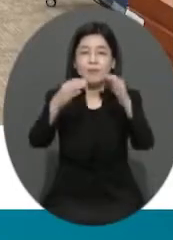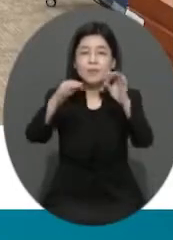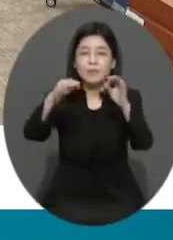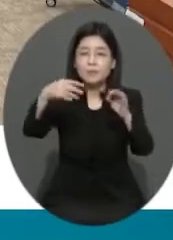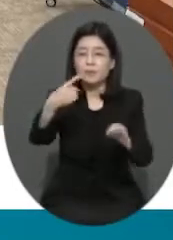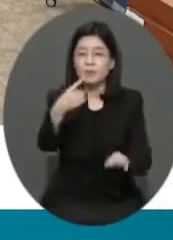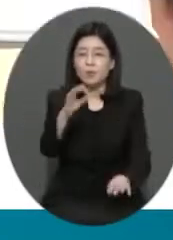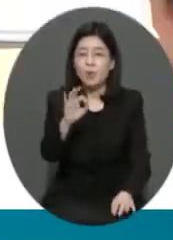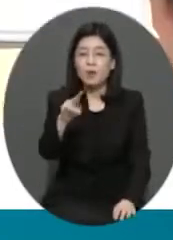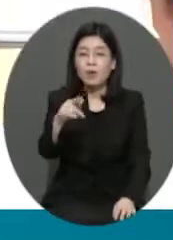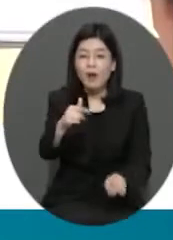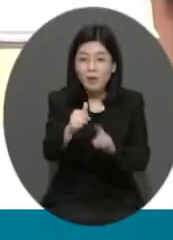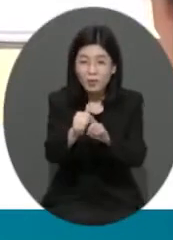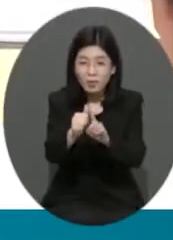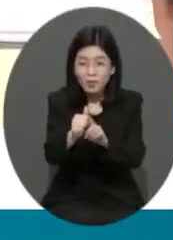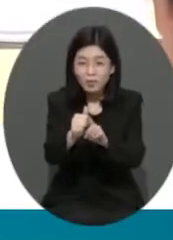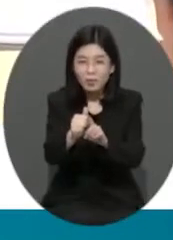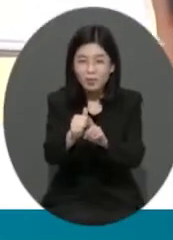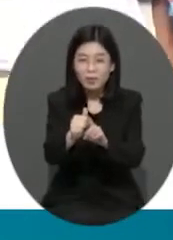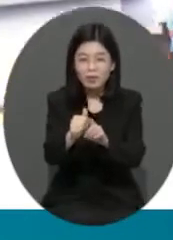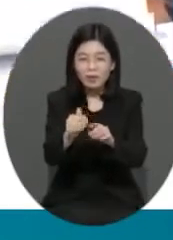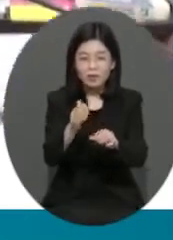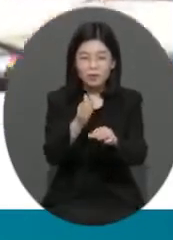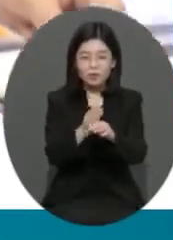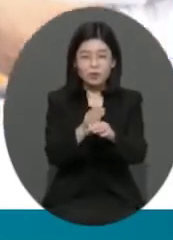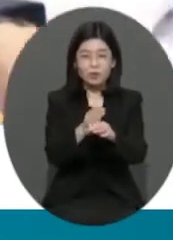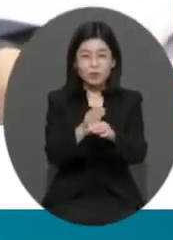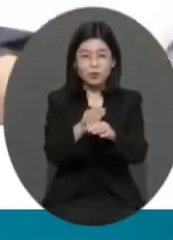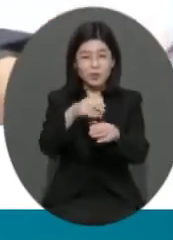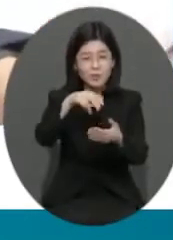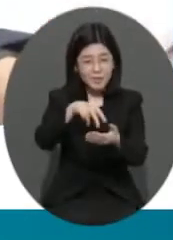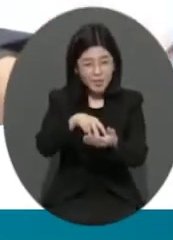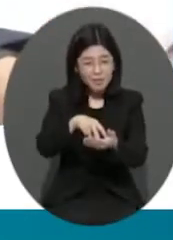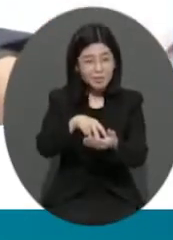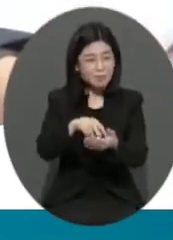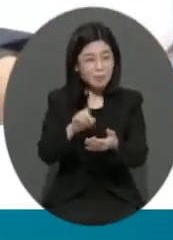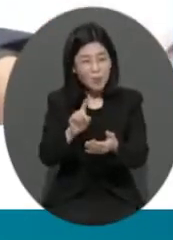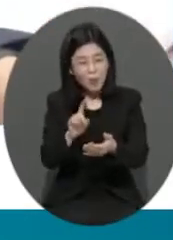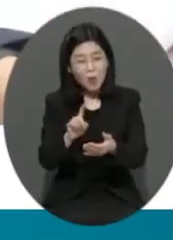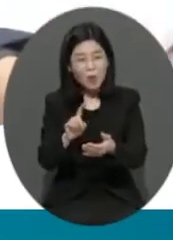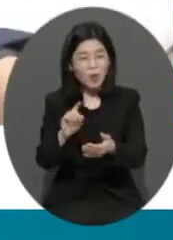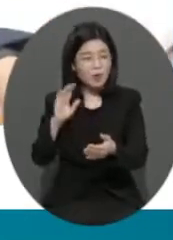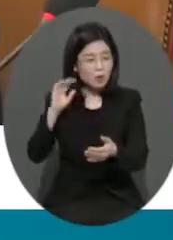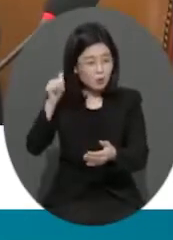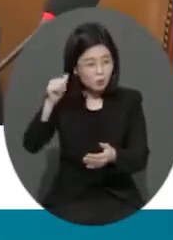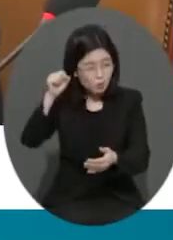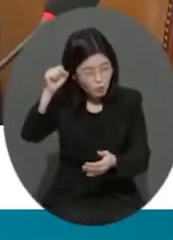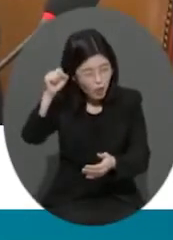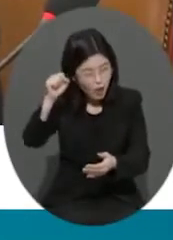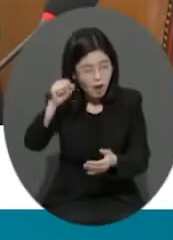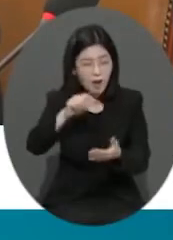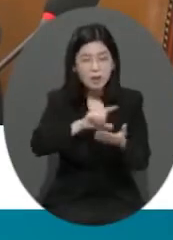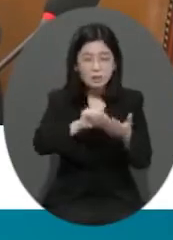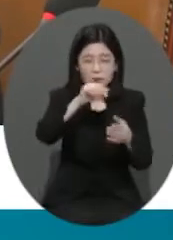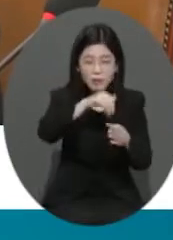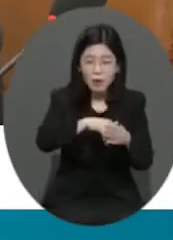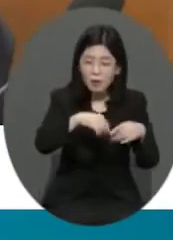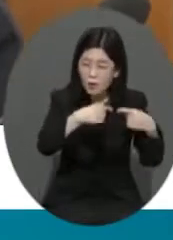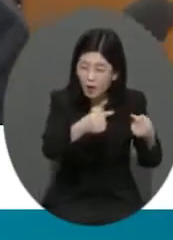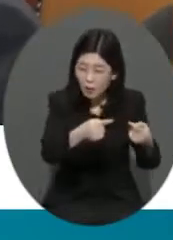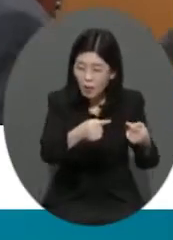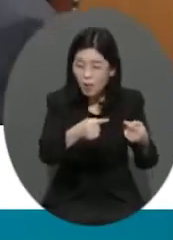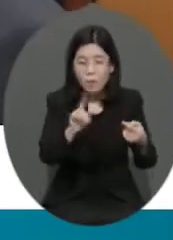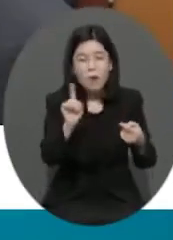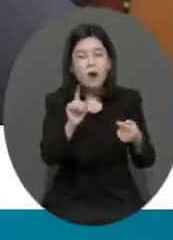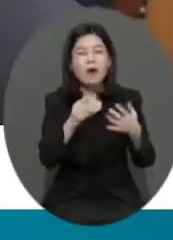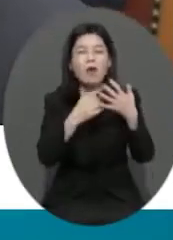제 3지대 로 갈지 아니면 대선으로 각재 지방선거 로 갈지 사실 명확한 메세지는 없거든요 지금으로썬 저희 다음 같은